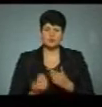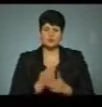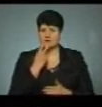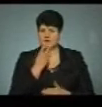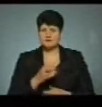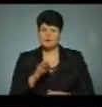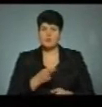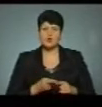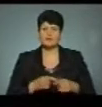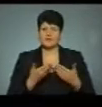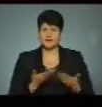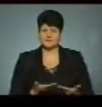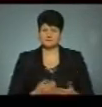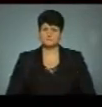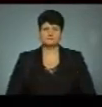про таке.